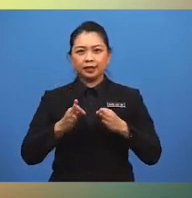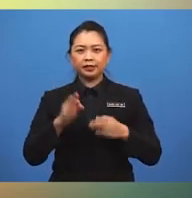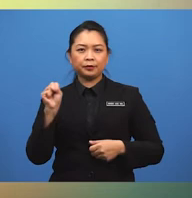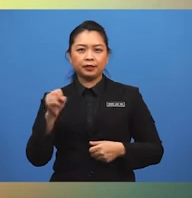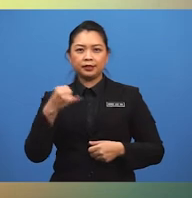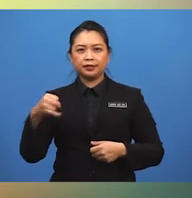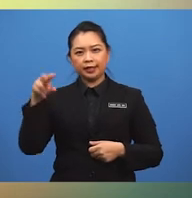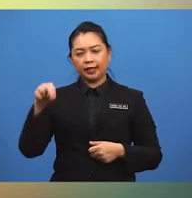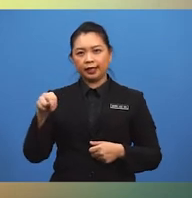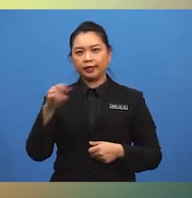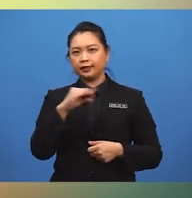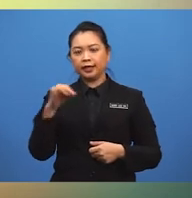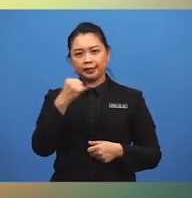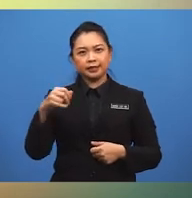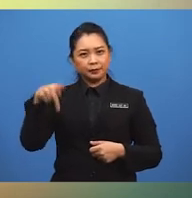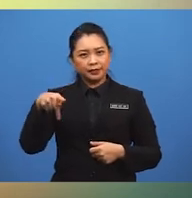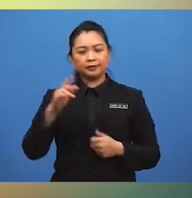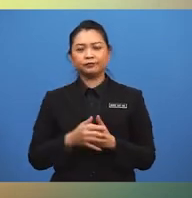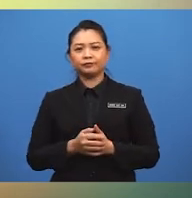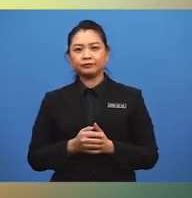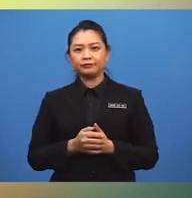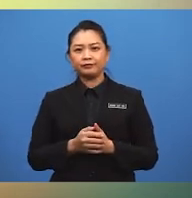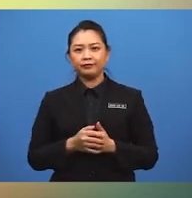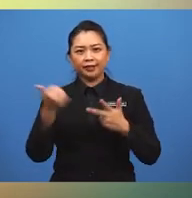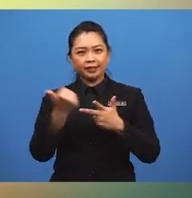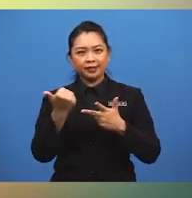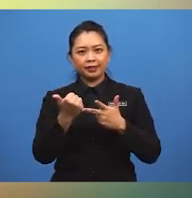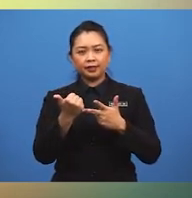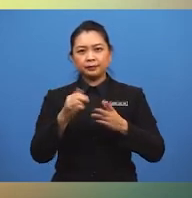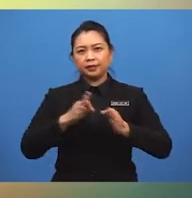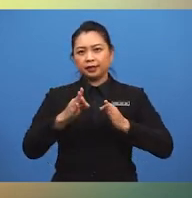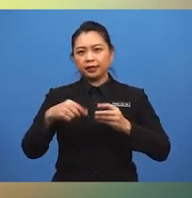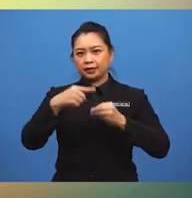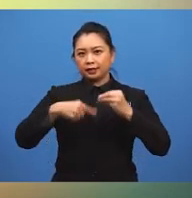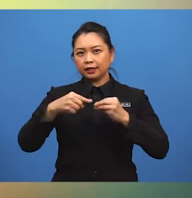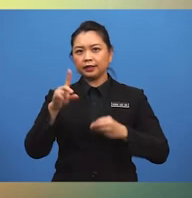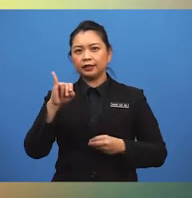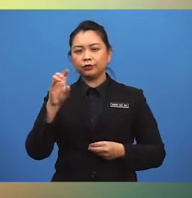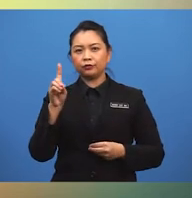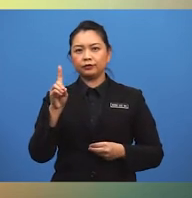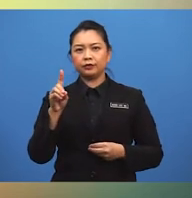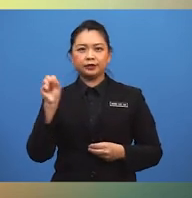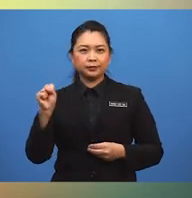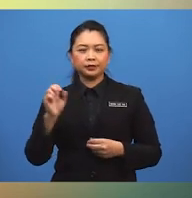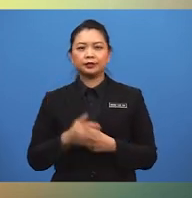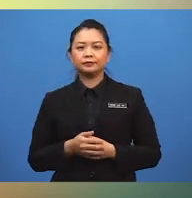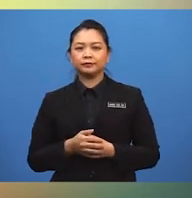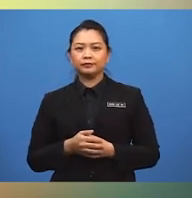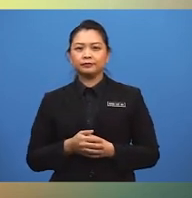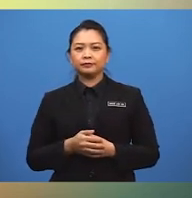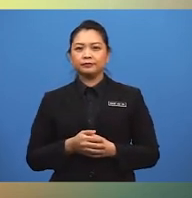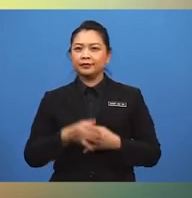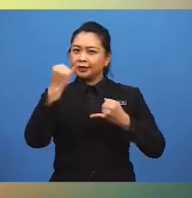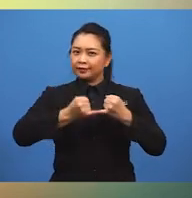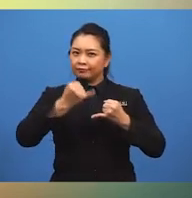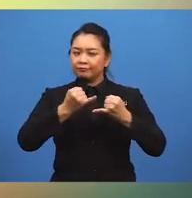Menjelaskan semikonduktor jenis N dan jenis P. 3. menjelaskan tentang diod semiconductor